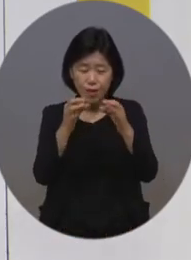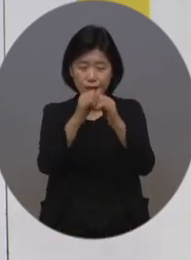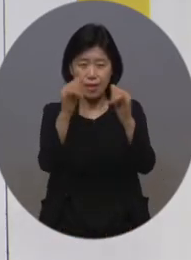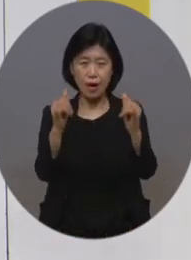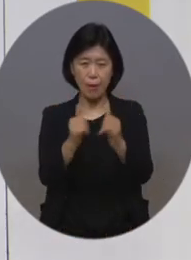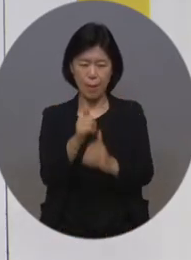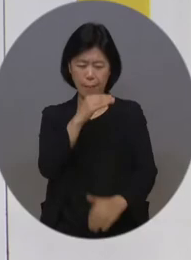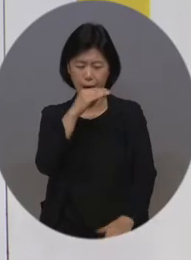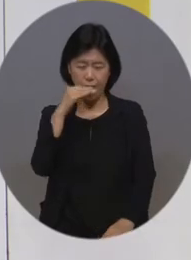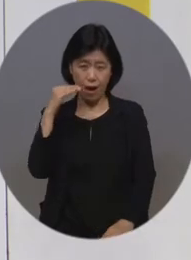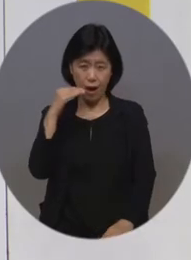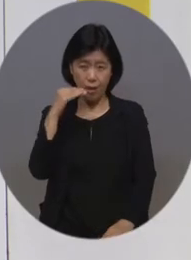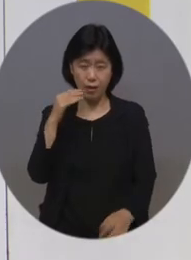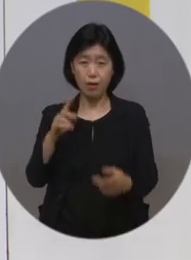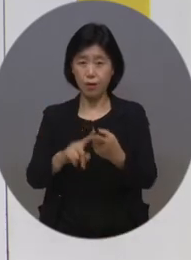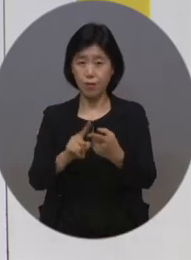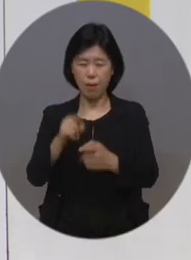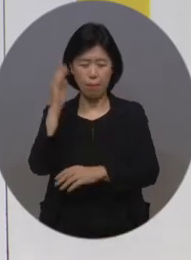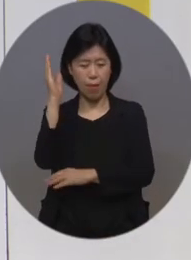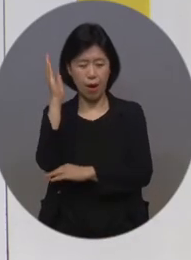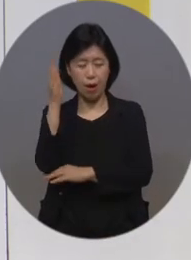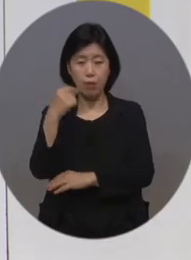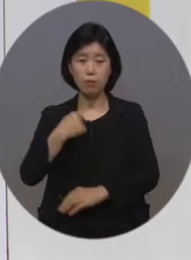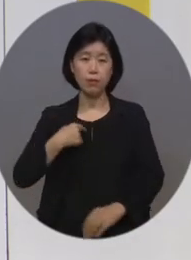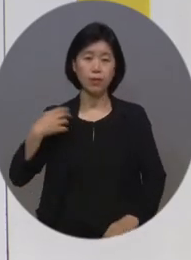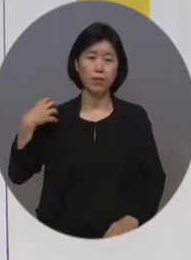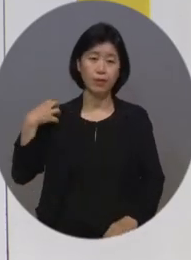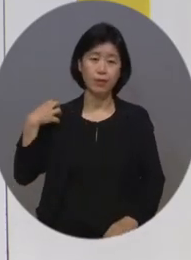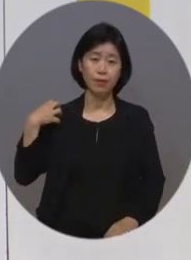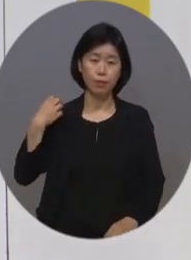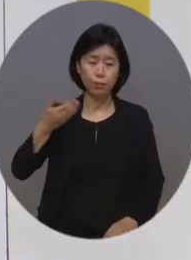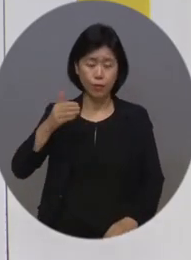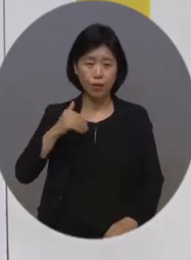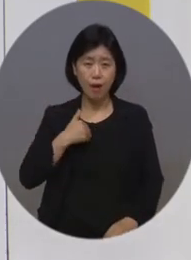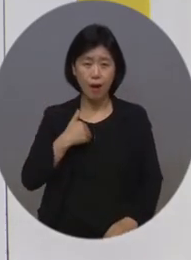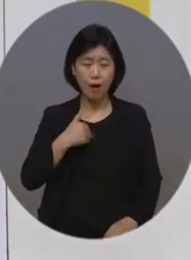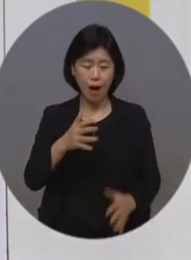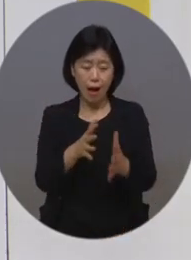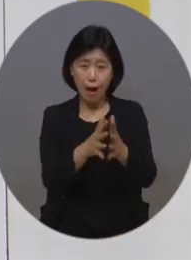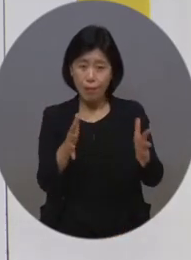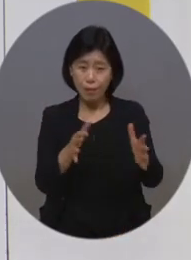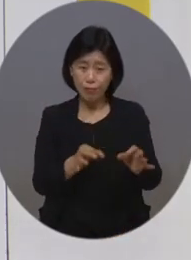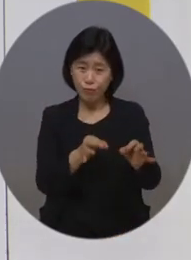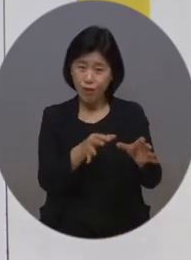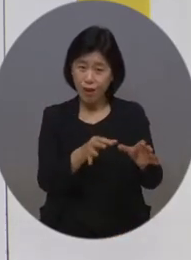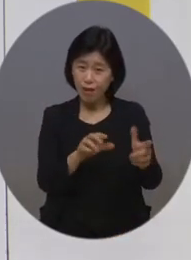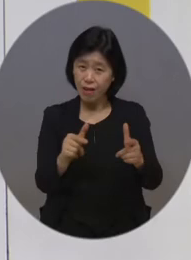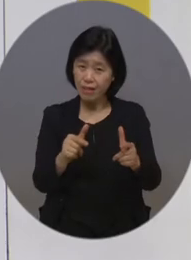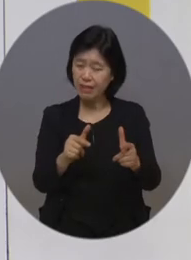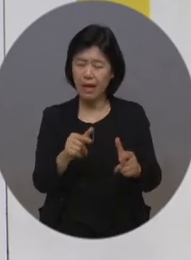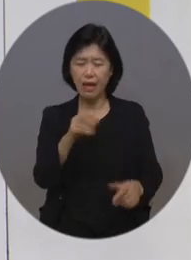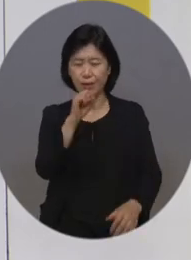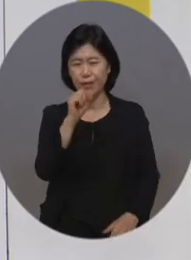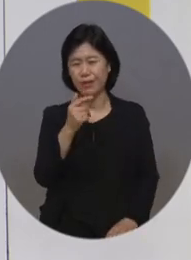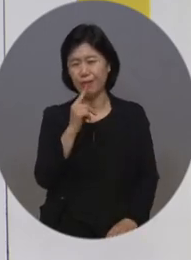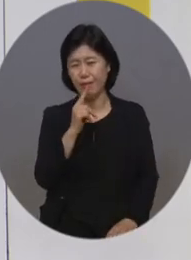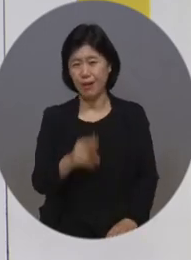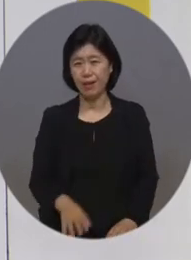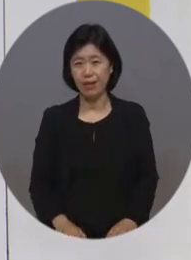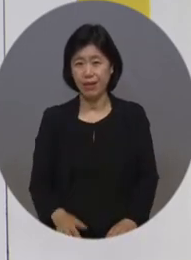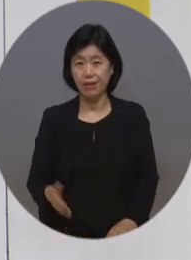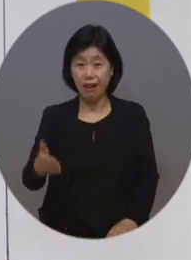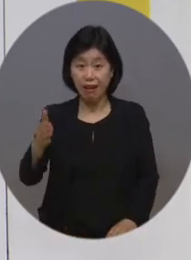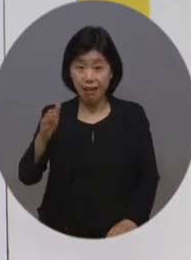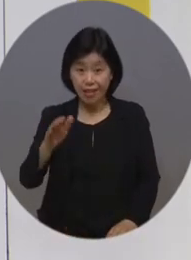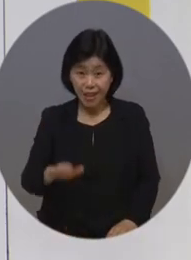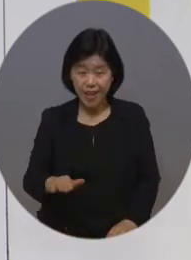된다고 하는 사람이 4 남아 제 그래서는 안될 것 같다 4 근데 지금 뭐 그런 15억 의원이나 올랐어요